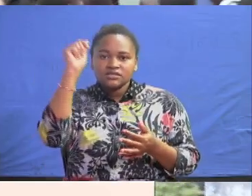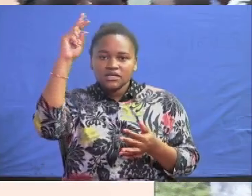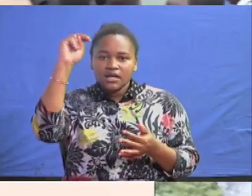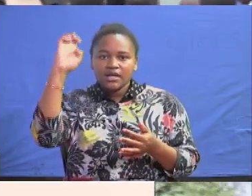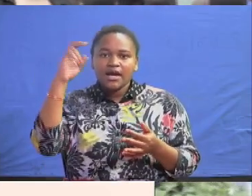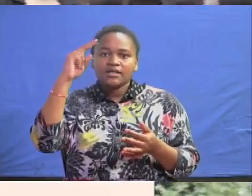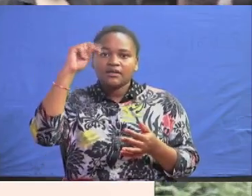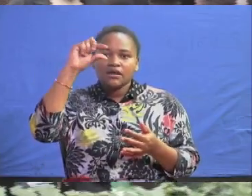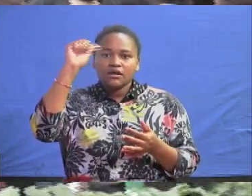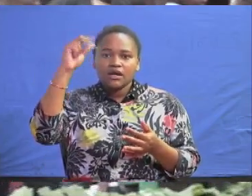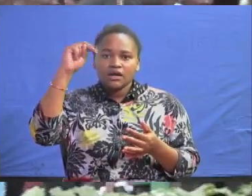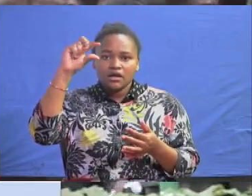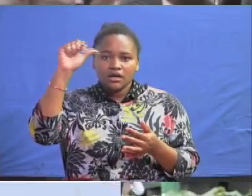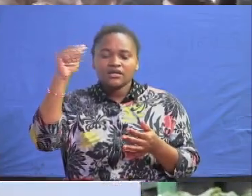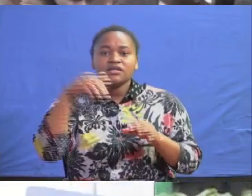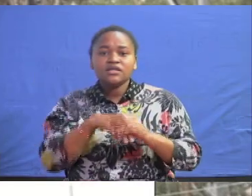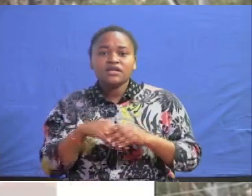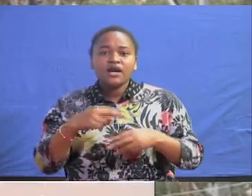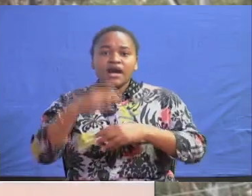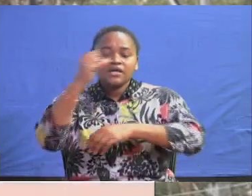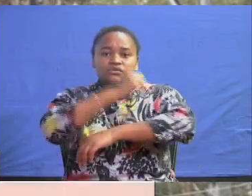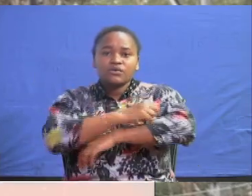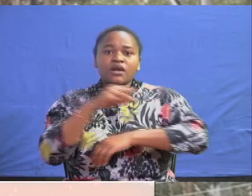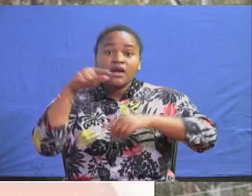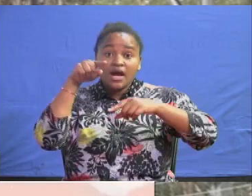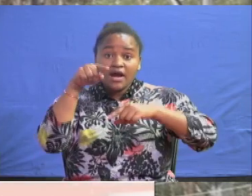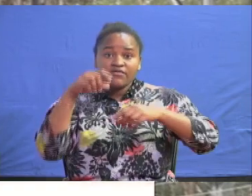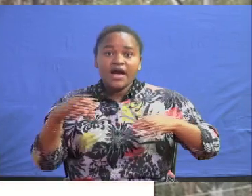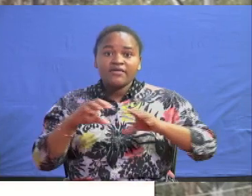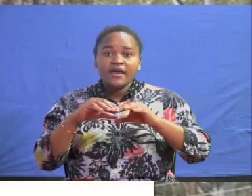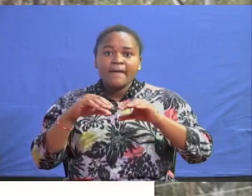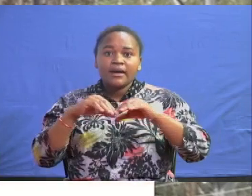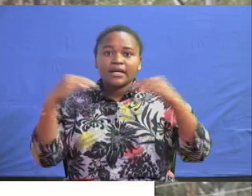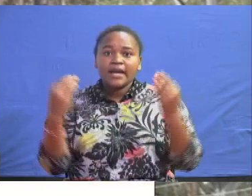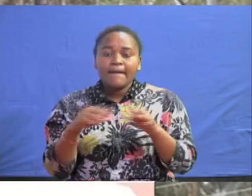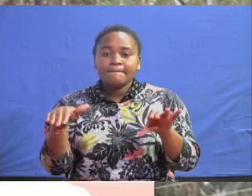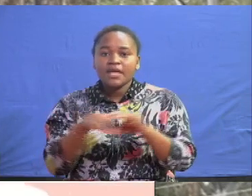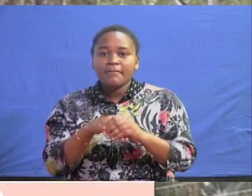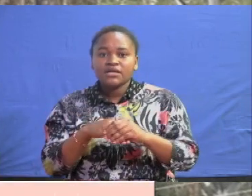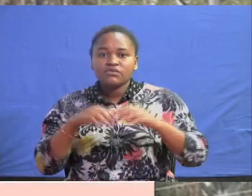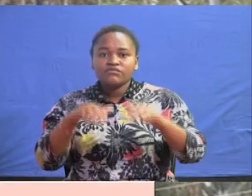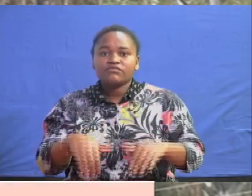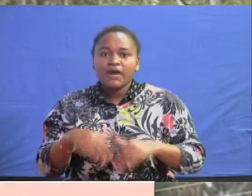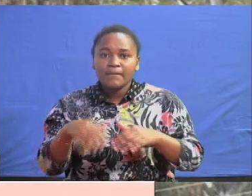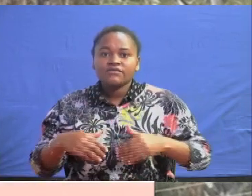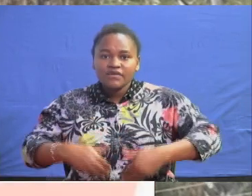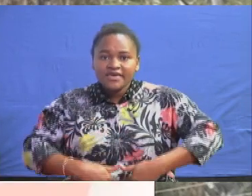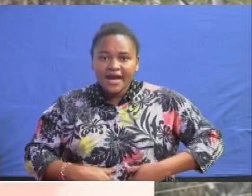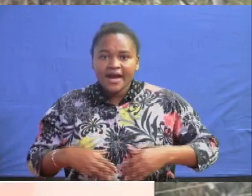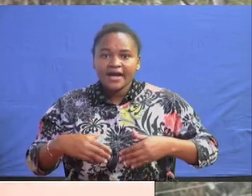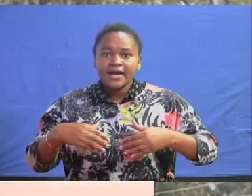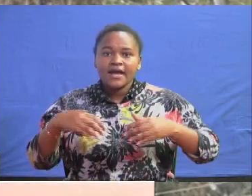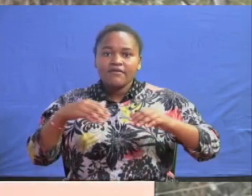Ng'ang'a ambao katika shule zao za upili wao ni wanachama wa chama cha wakulima chipukizi maarufu Young Farmers